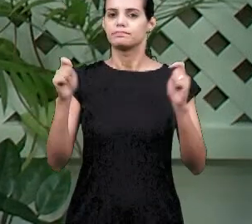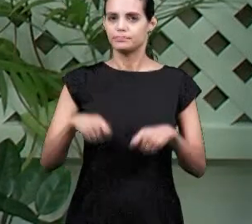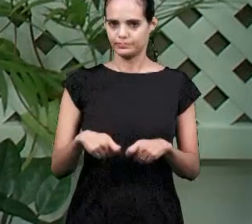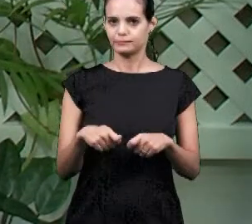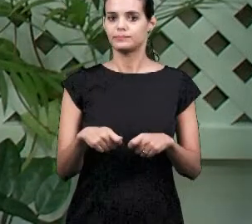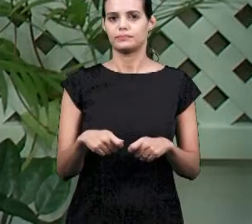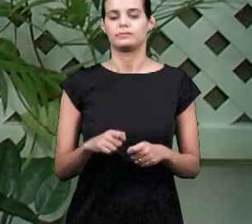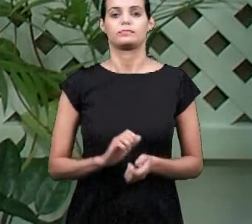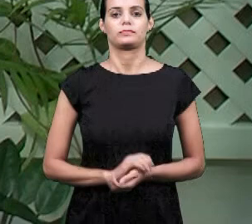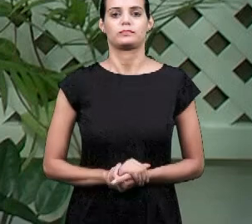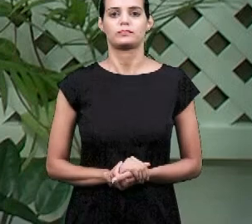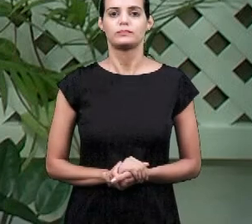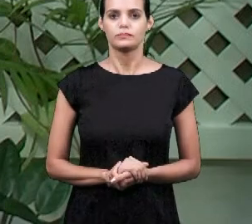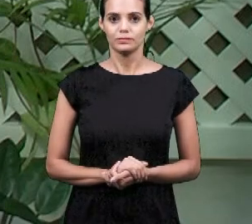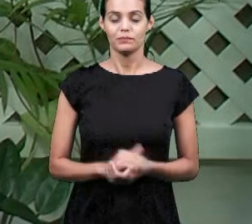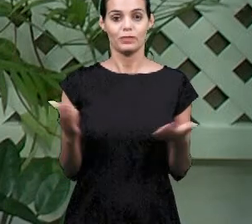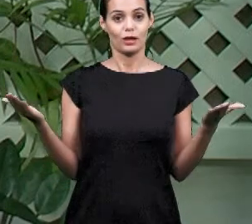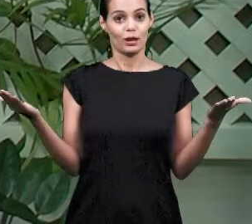entendent,